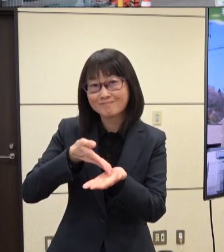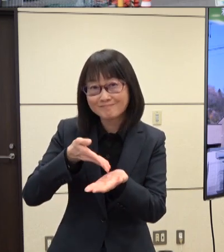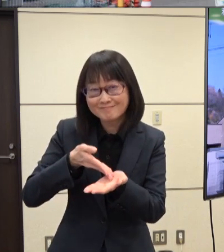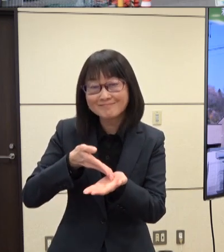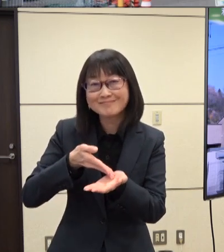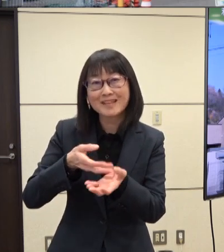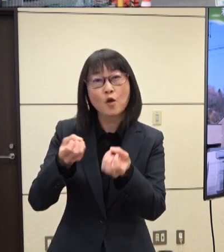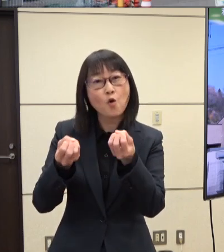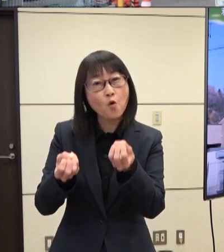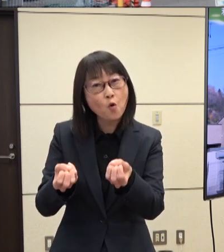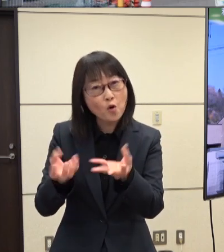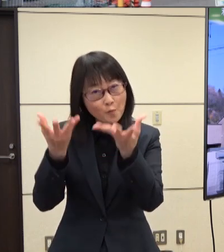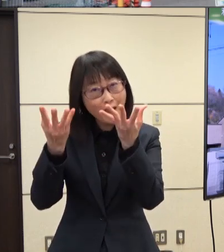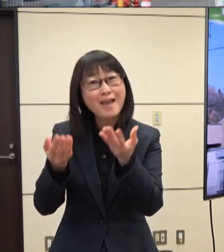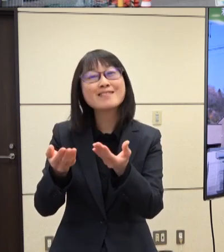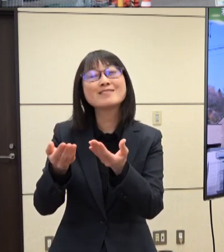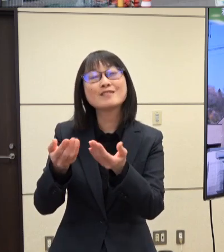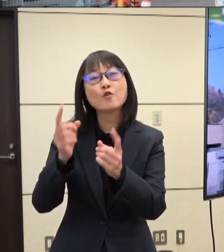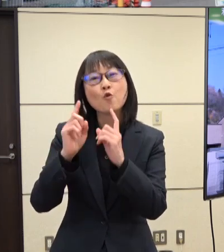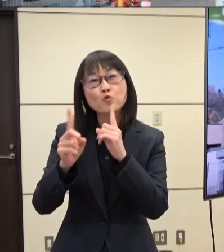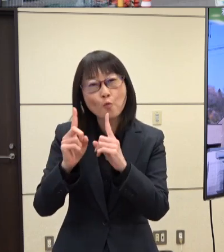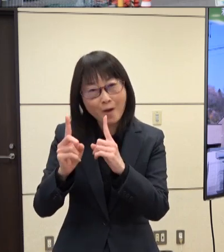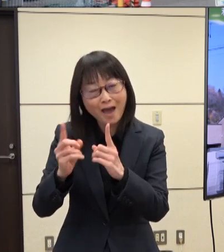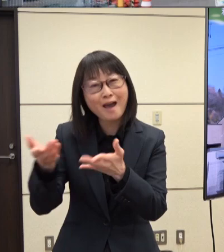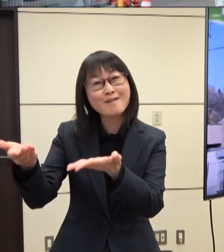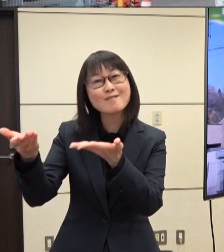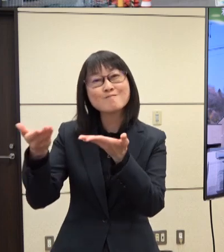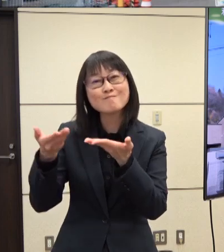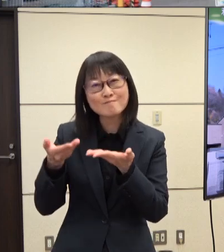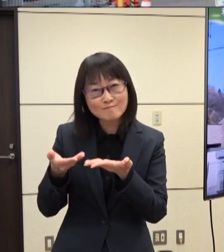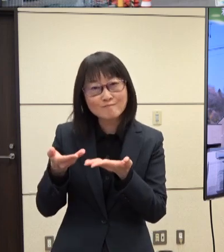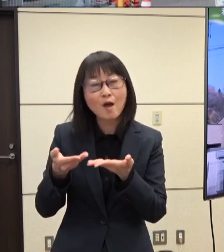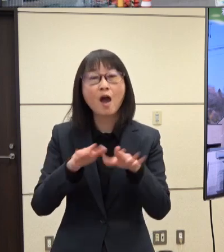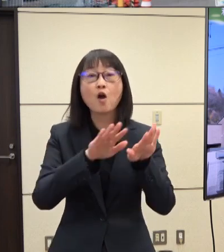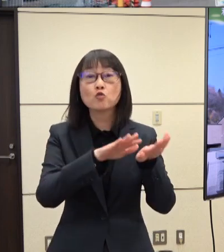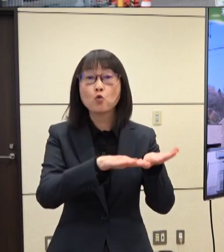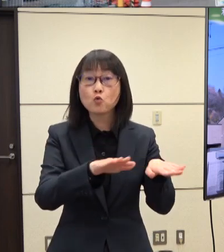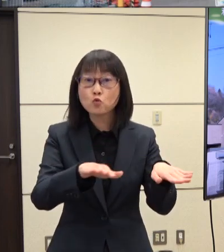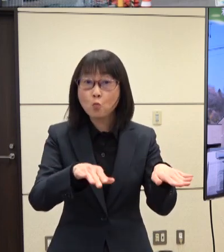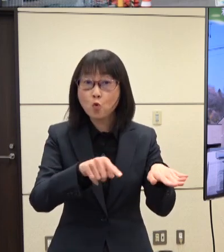ただいた後に、オープニングイベントで、子どもたちに、